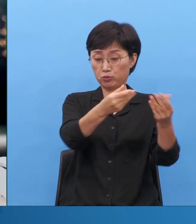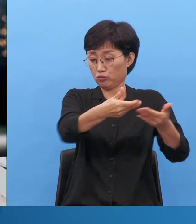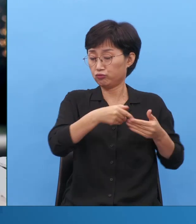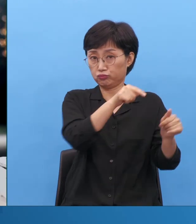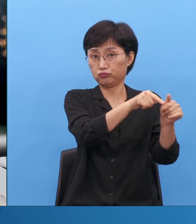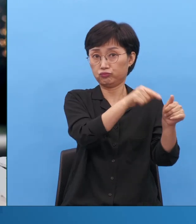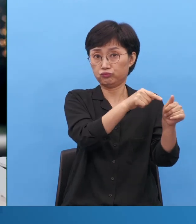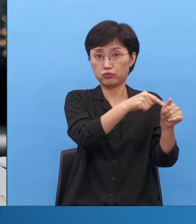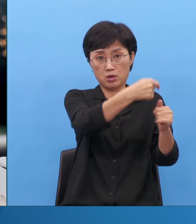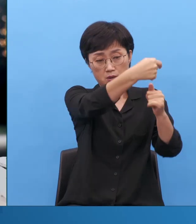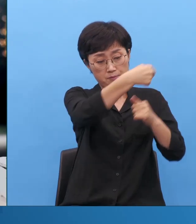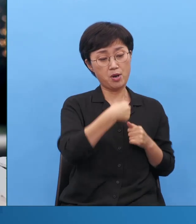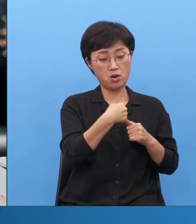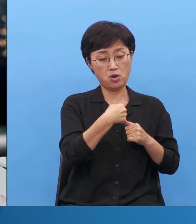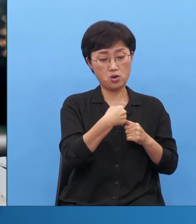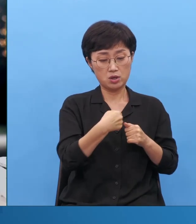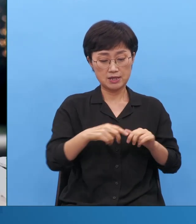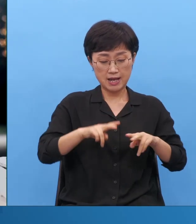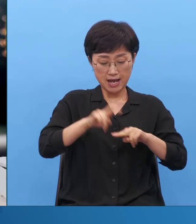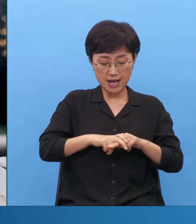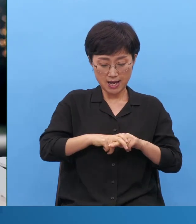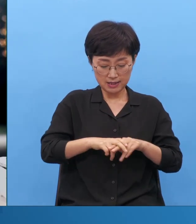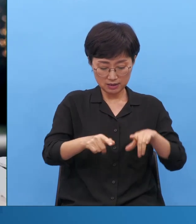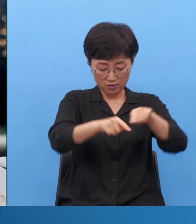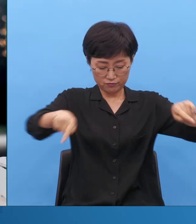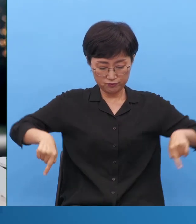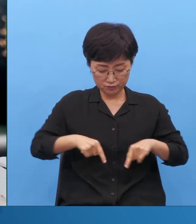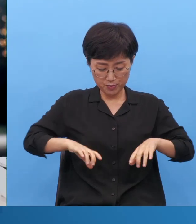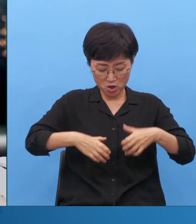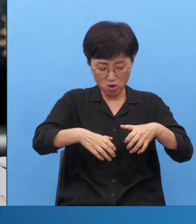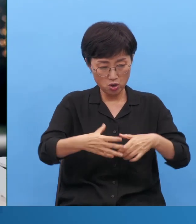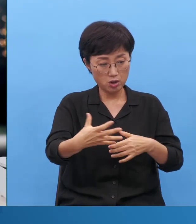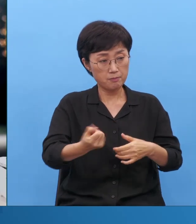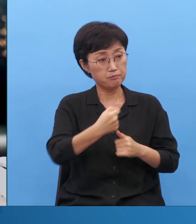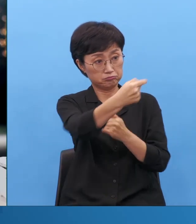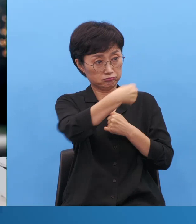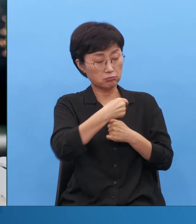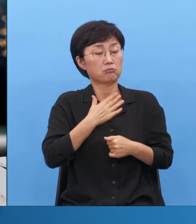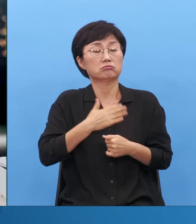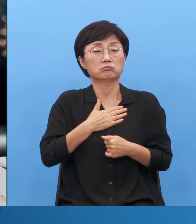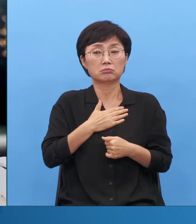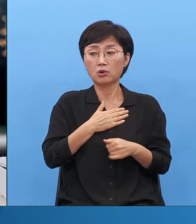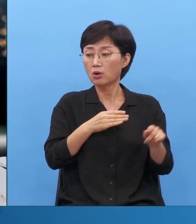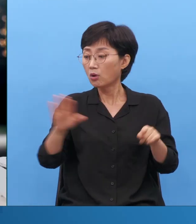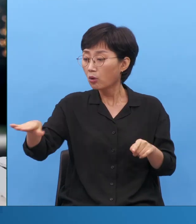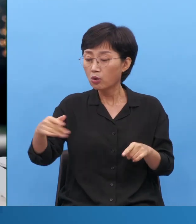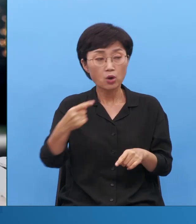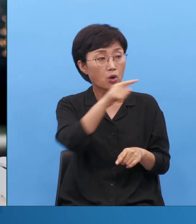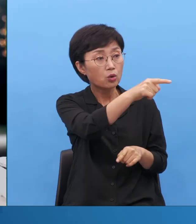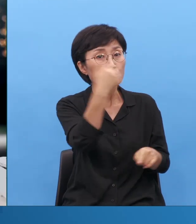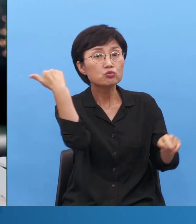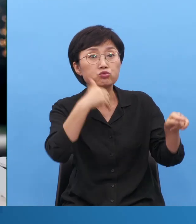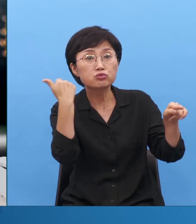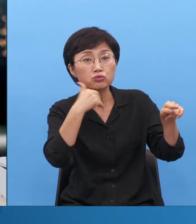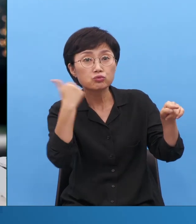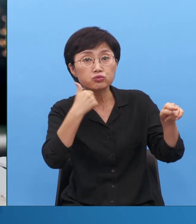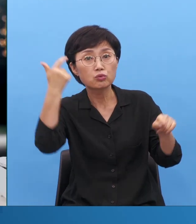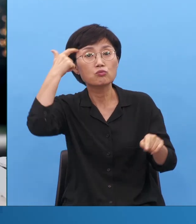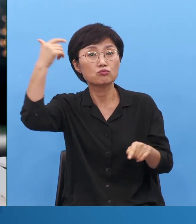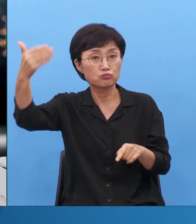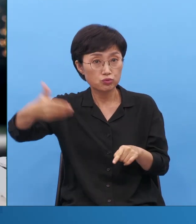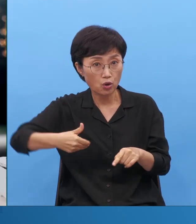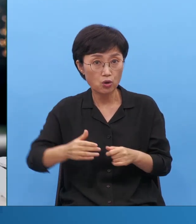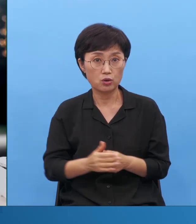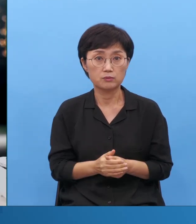한 그가 자리를 들고 걸어가라 하더라 하니 그들이 묻되 너에게 자리를 들고 걸어가라